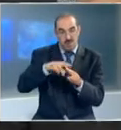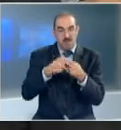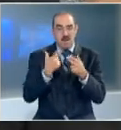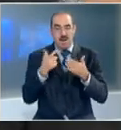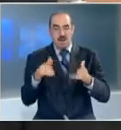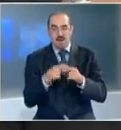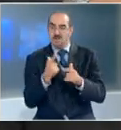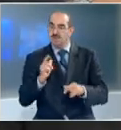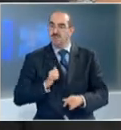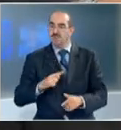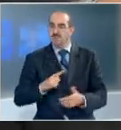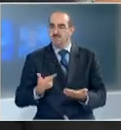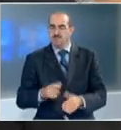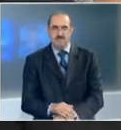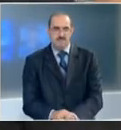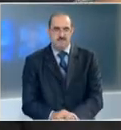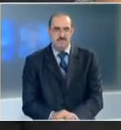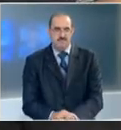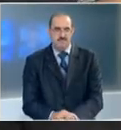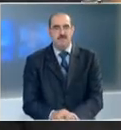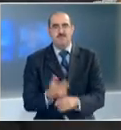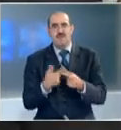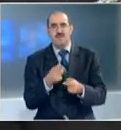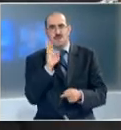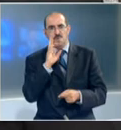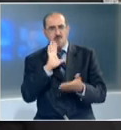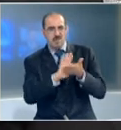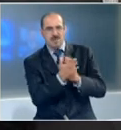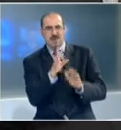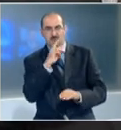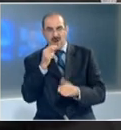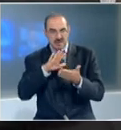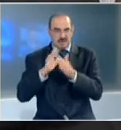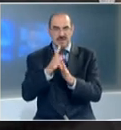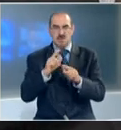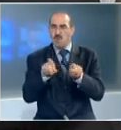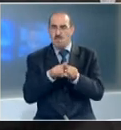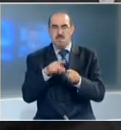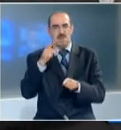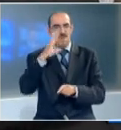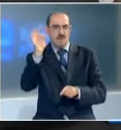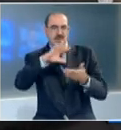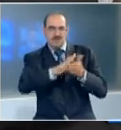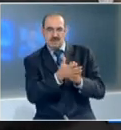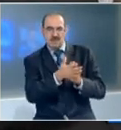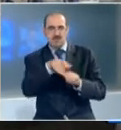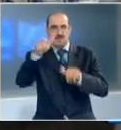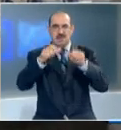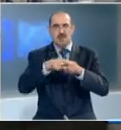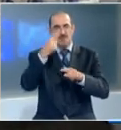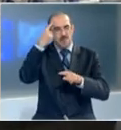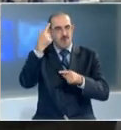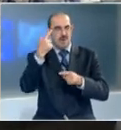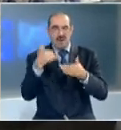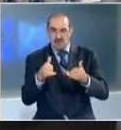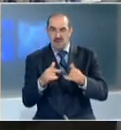بلادنا. وهذا التعذيب مارسه الاستعمار لكي يسلب حقوق الشعب الجزائري والهوية تاعه. العالم